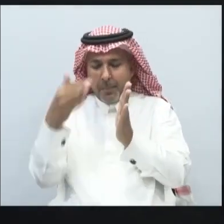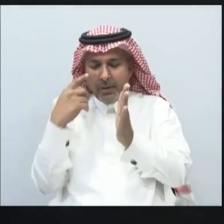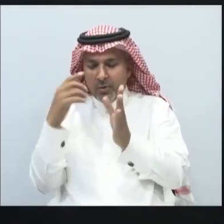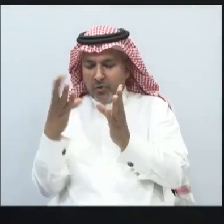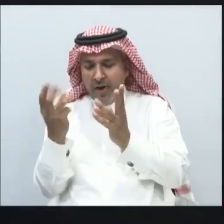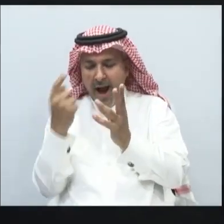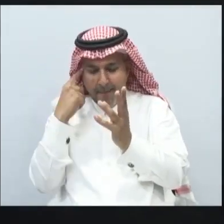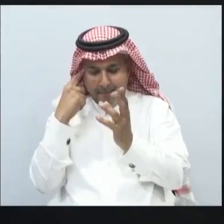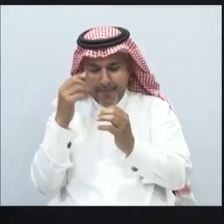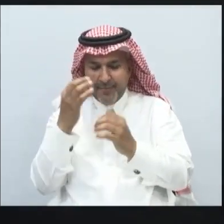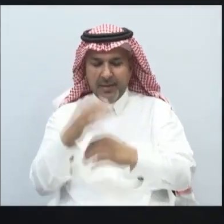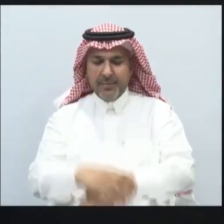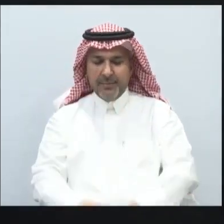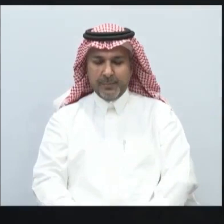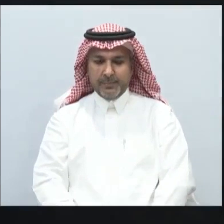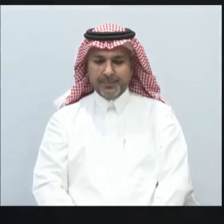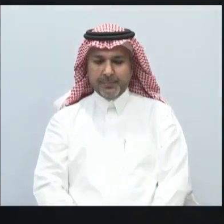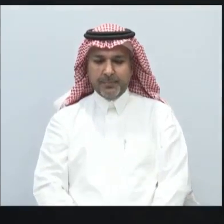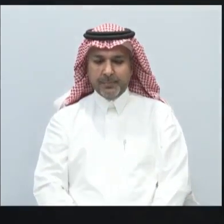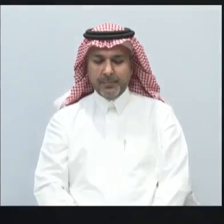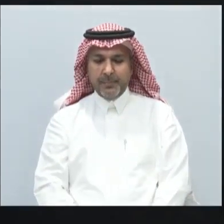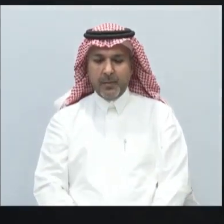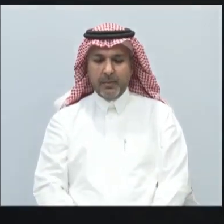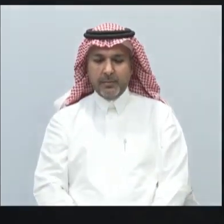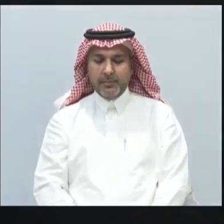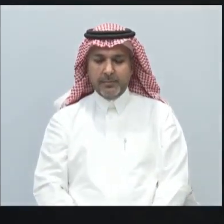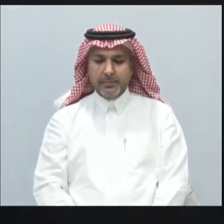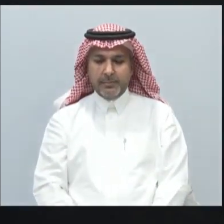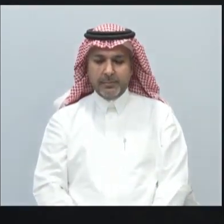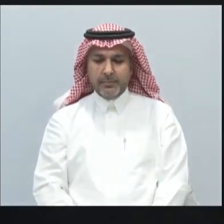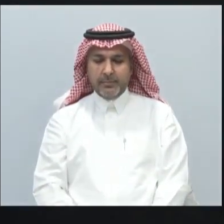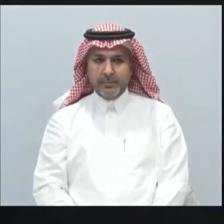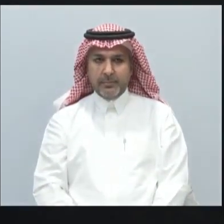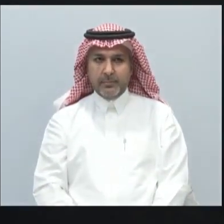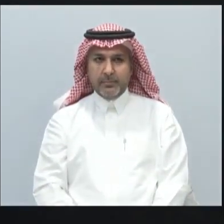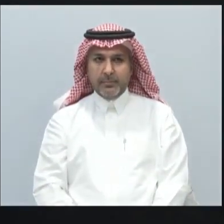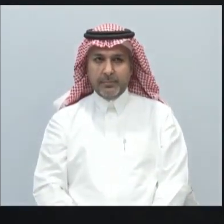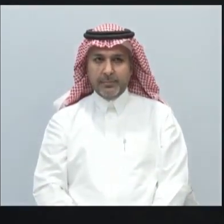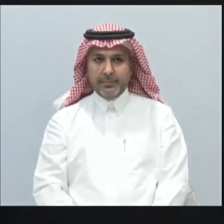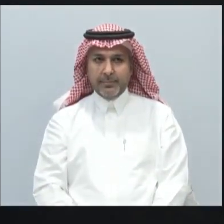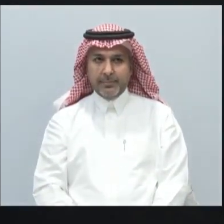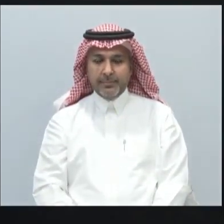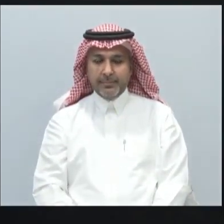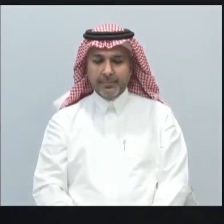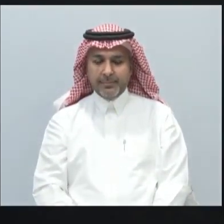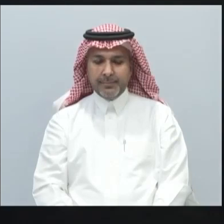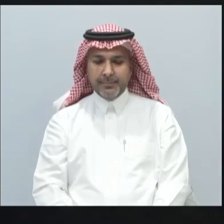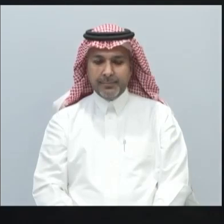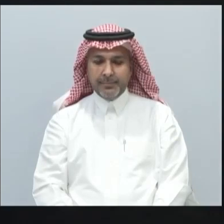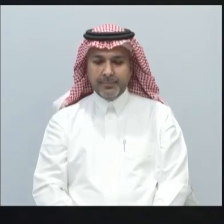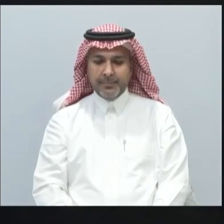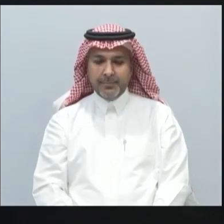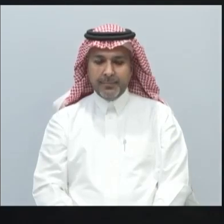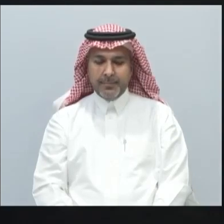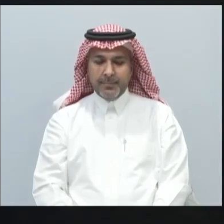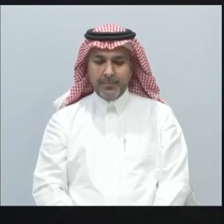هي الاسس وارسم الداله رسمه الداله الاسيه دائما تاتي بهذه الصوره نلاحظ انه من جهه حتنفجر الى لاعلى بتروح الى ما لا نهايه بشكل